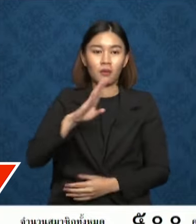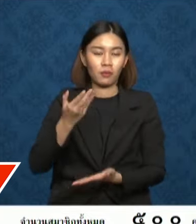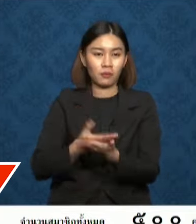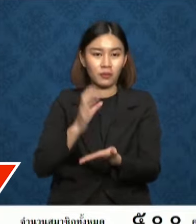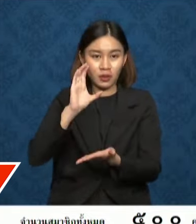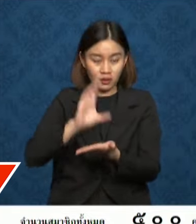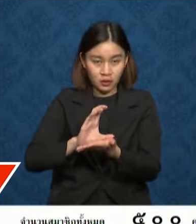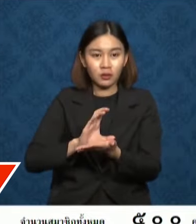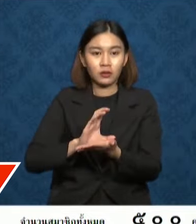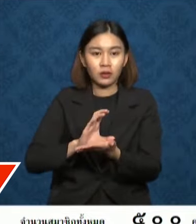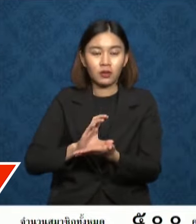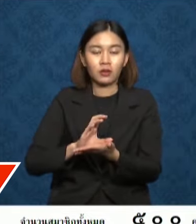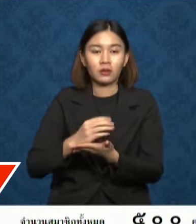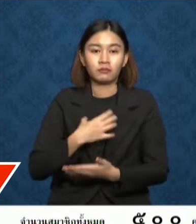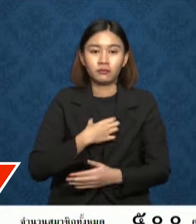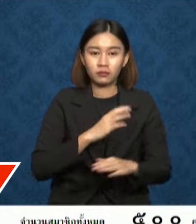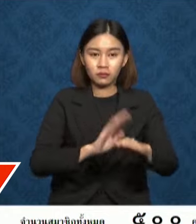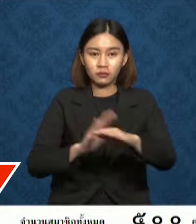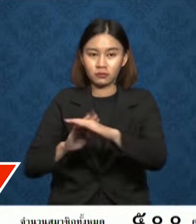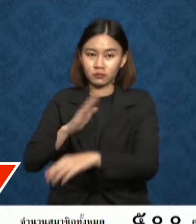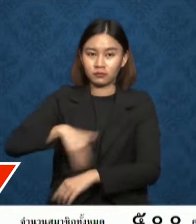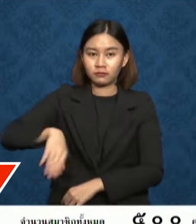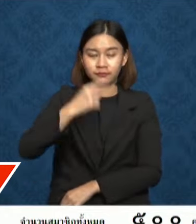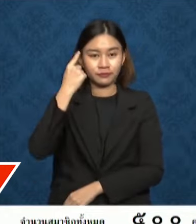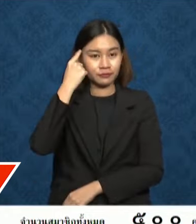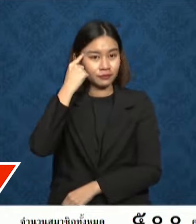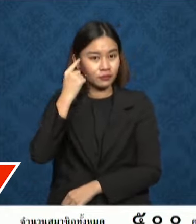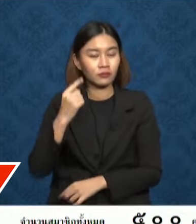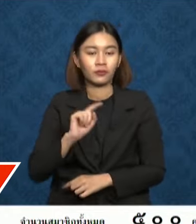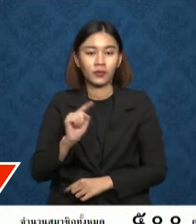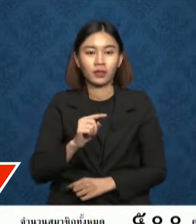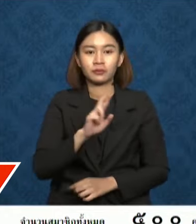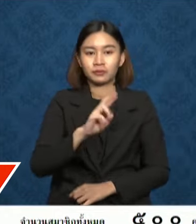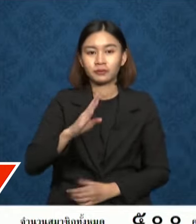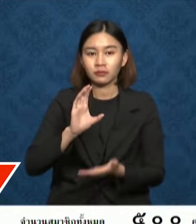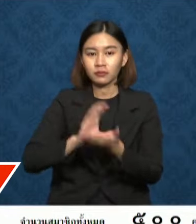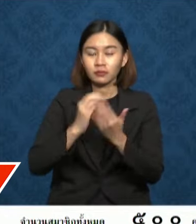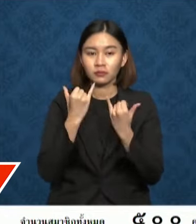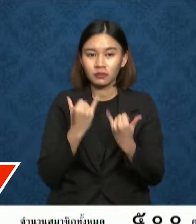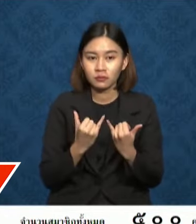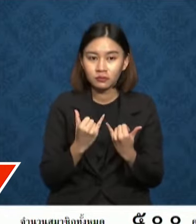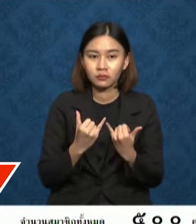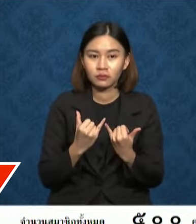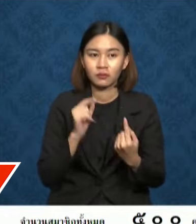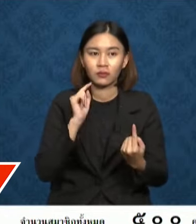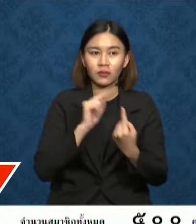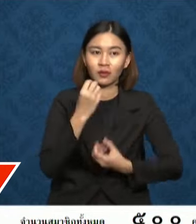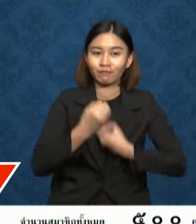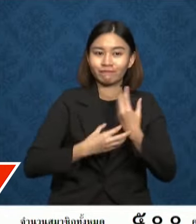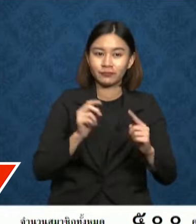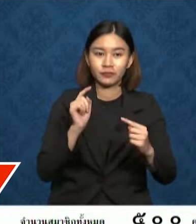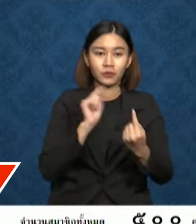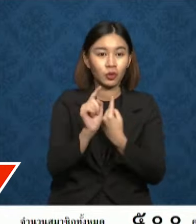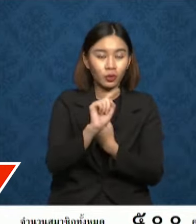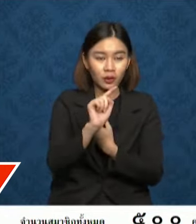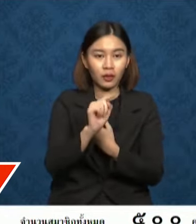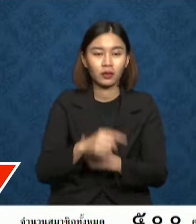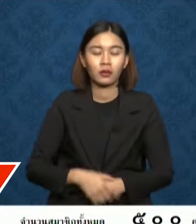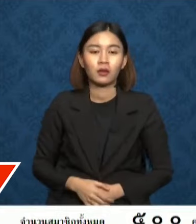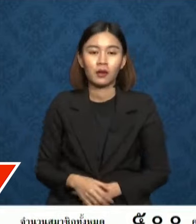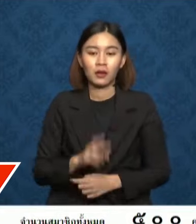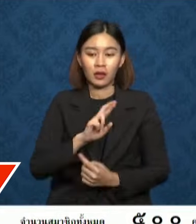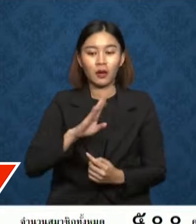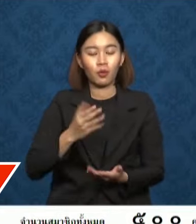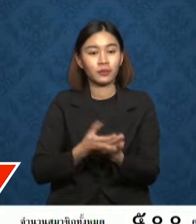ที่พึงปัฒนาผมอยากจะชวทกทานคิดก่อนว่าแล้วระบบงบประมาณปัจบันคอภาพสถอนของอะไรครั